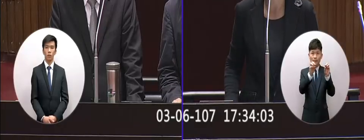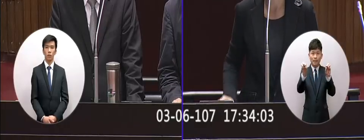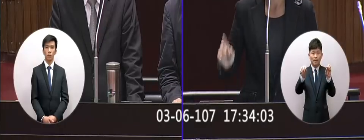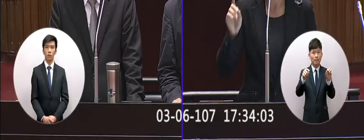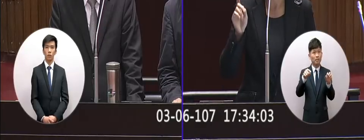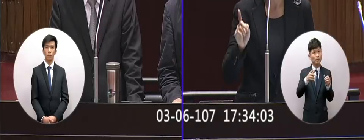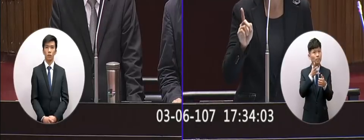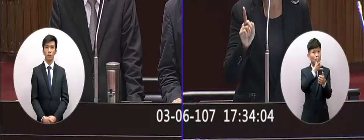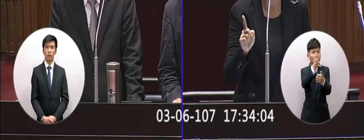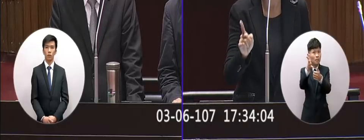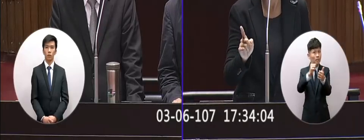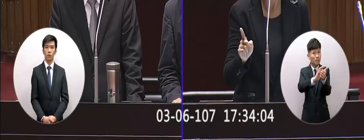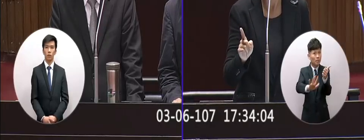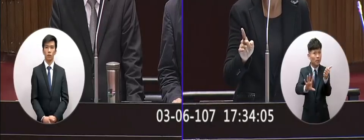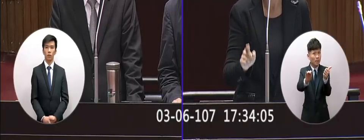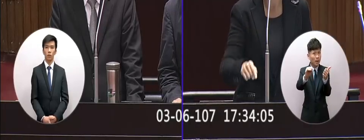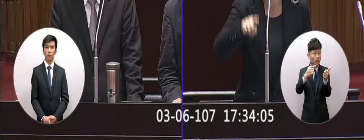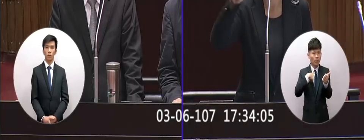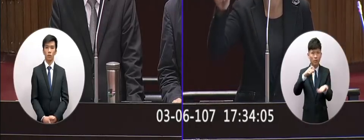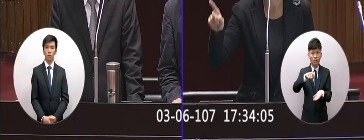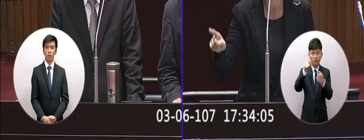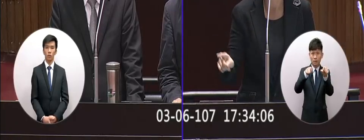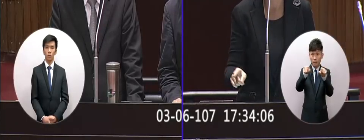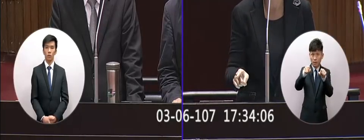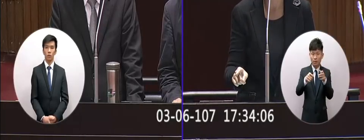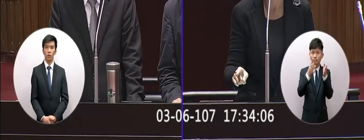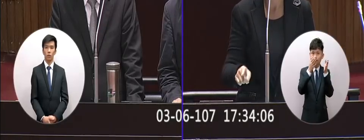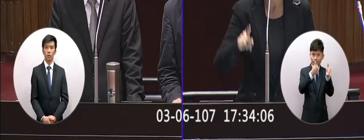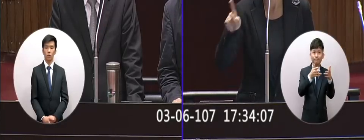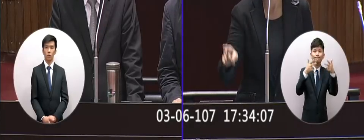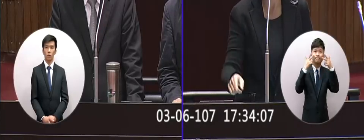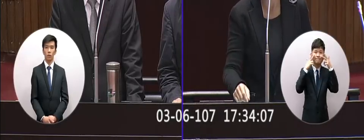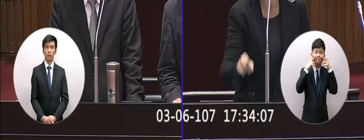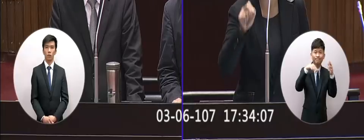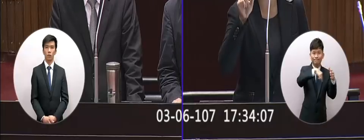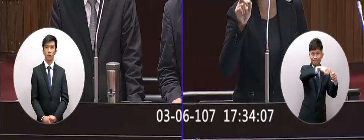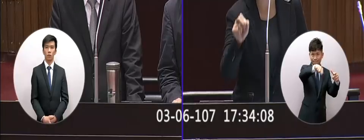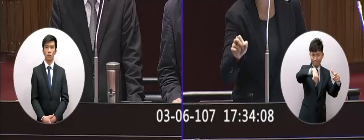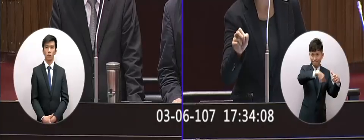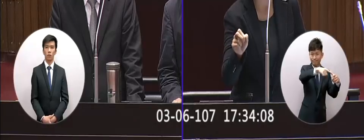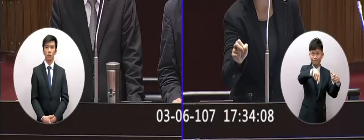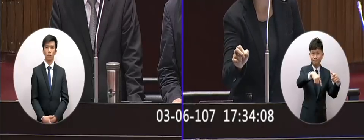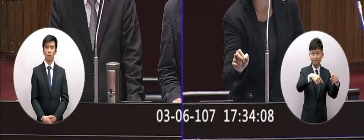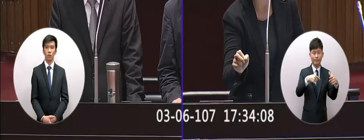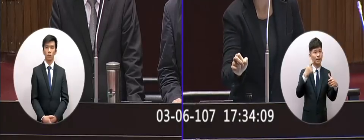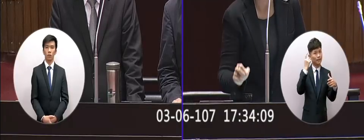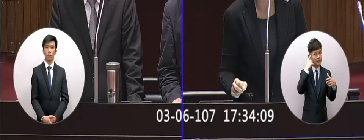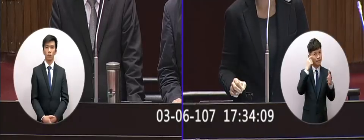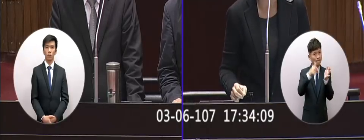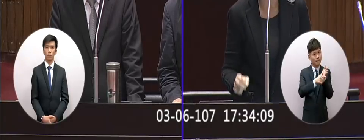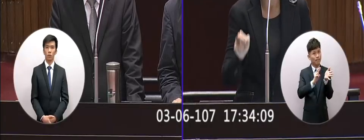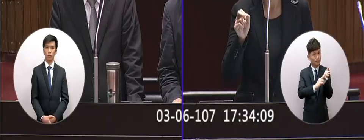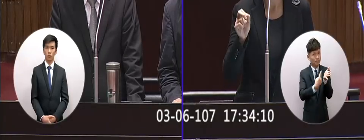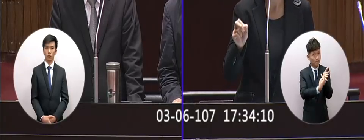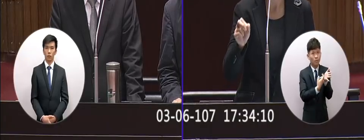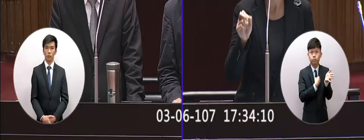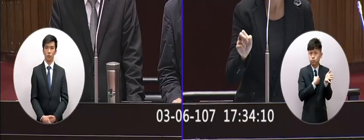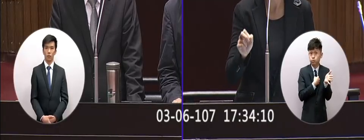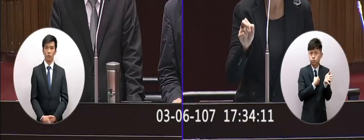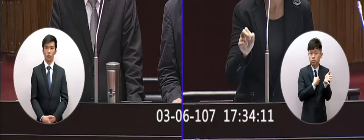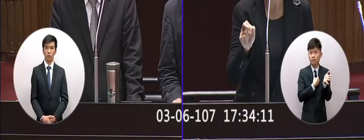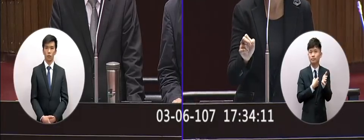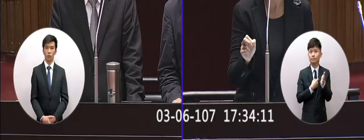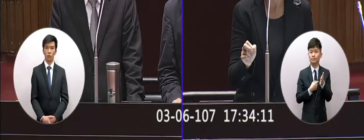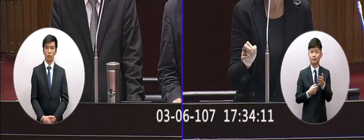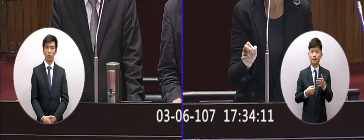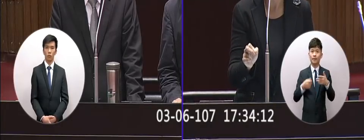没有影响？我说一次，我的提案是针对原住民，原住里面想要改名字的原住民，他